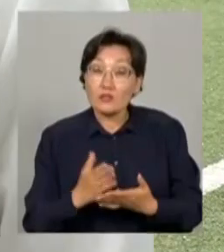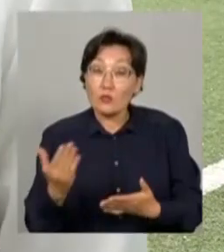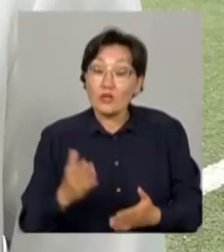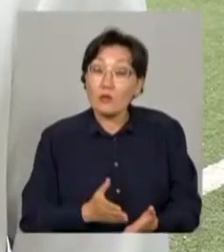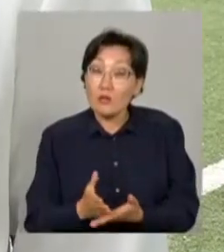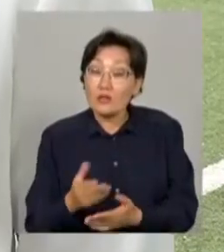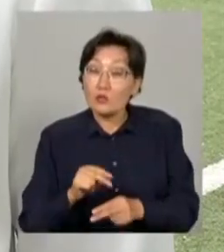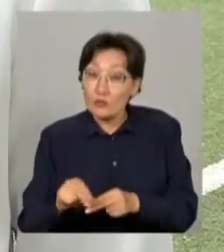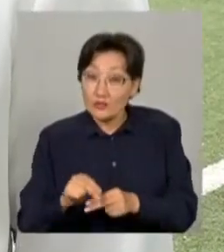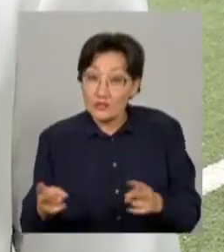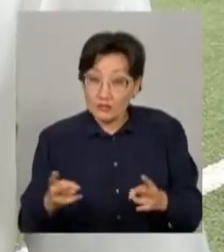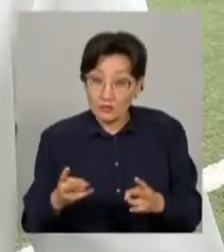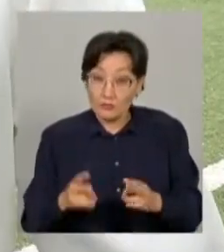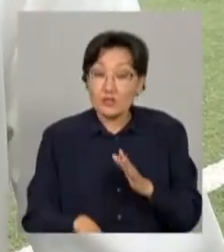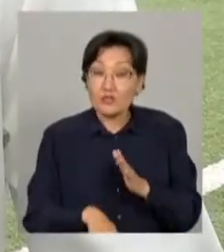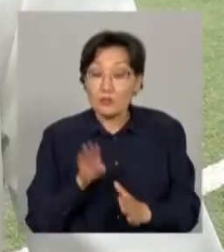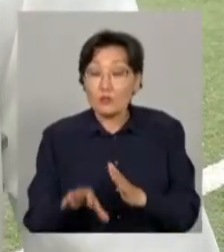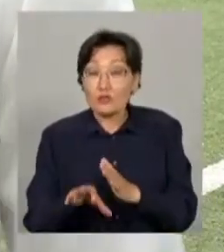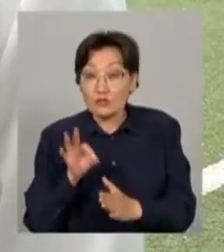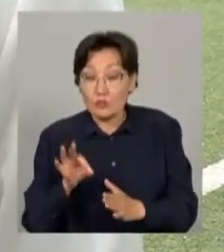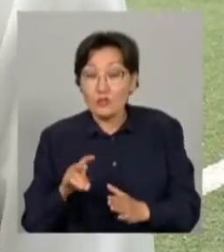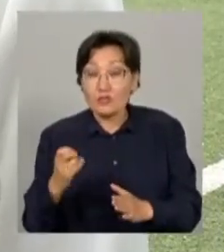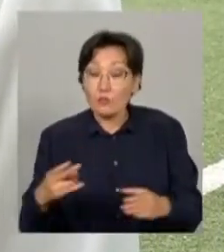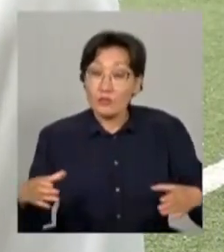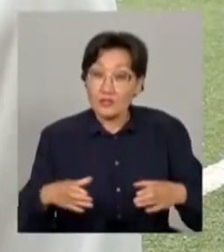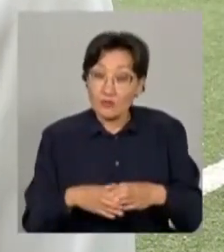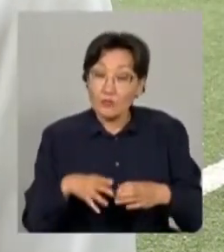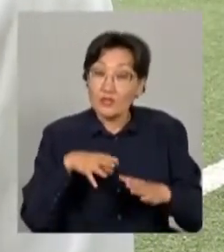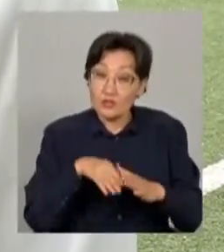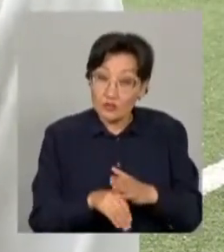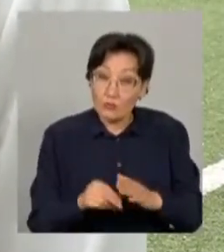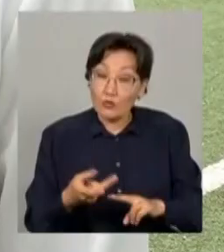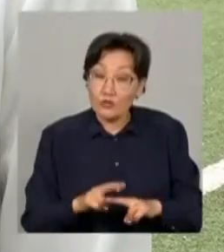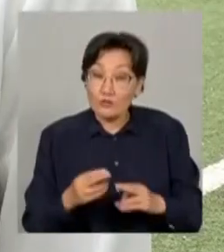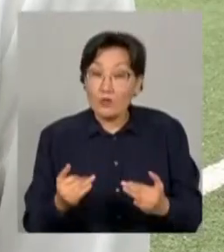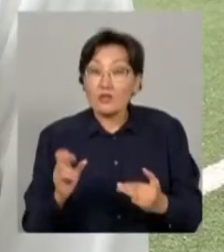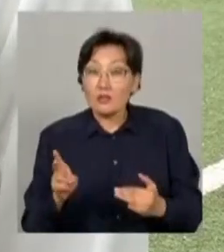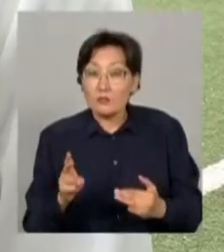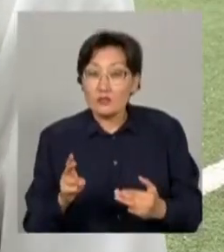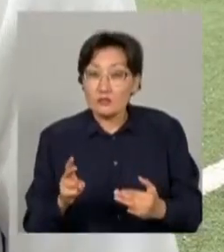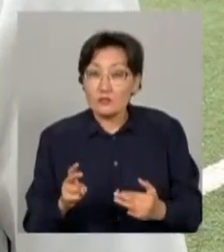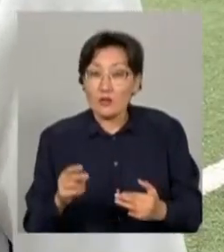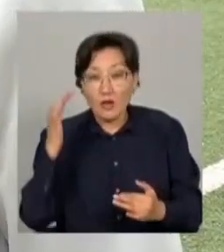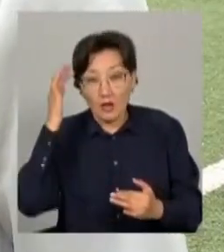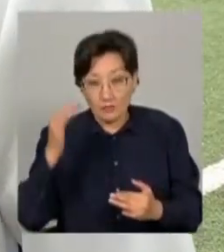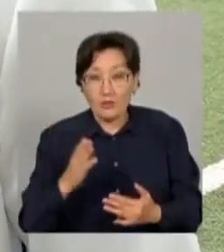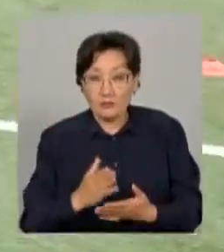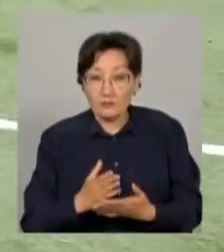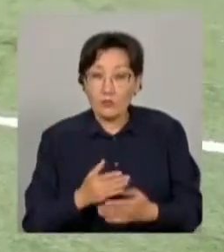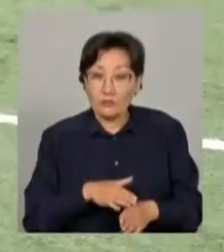бағыт көрсетіп дайындауымыз керек. Үздіктеп танылғандар ұлттық құрама базасына өтеді. Бұл енді кімнің де болмасын арманы деп